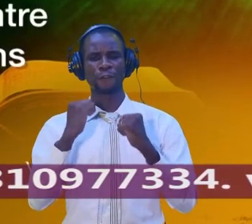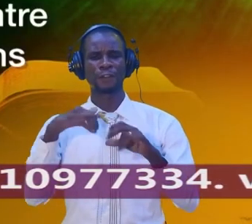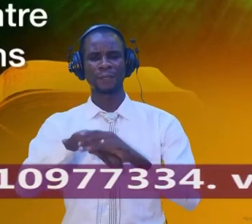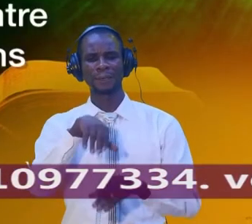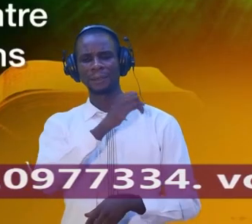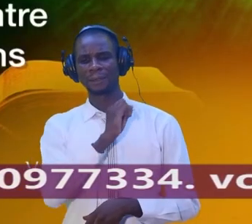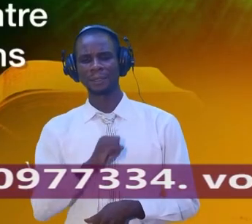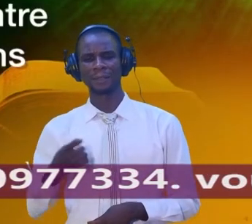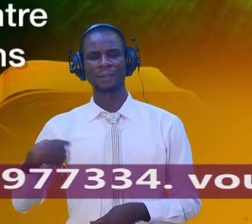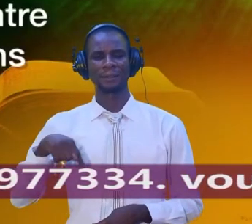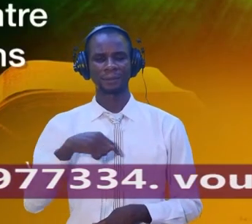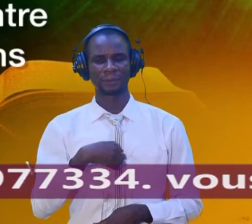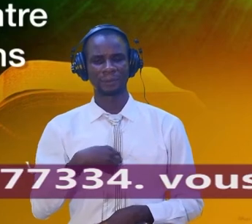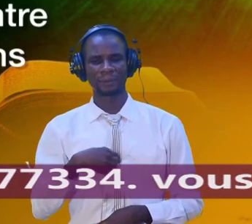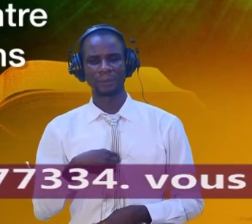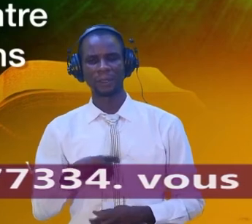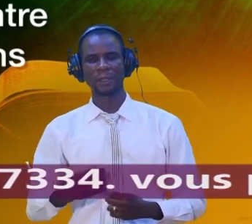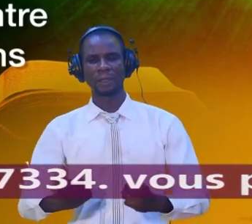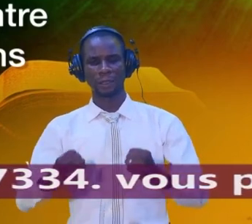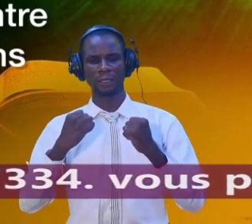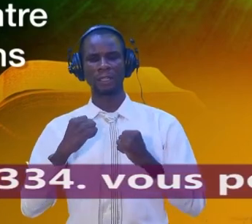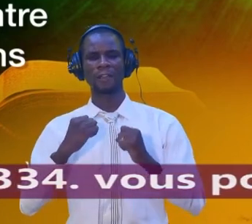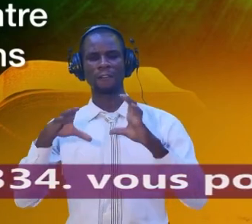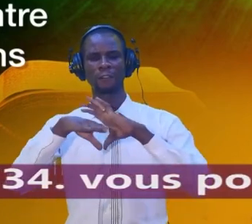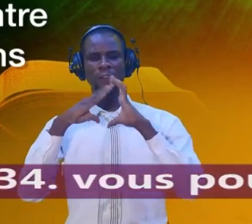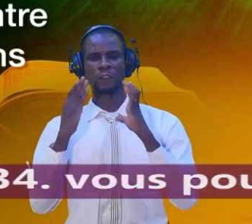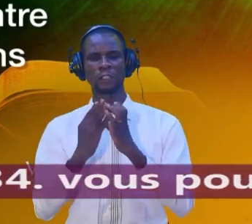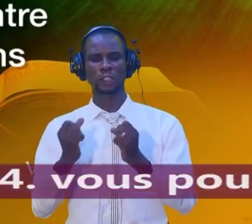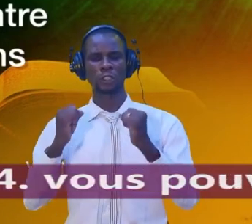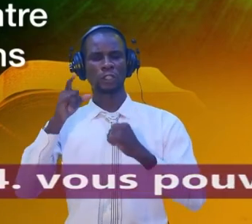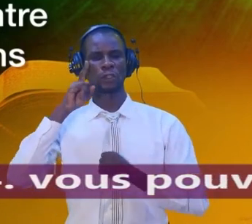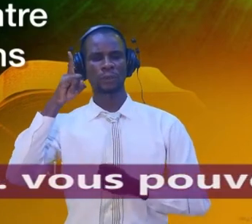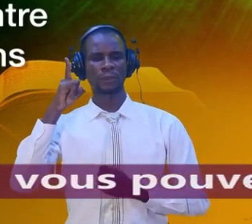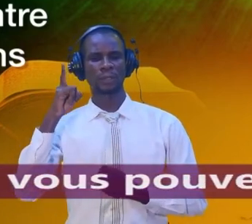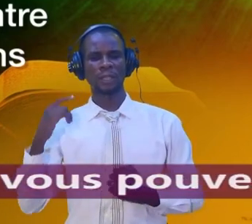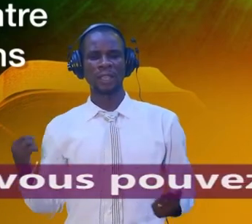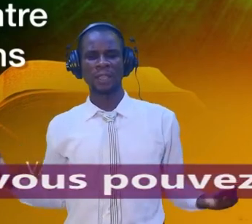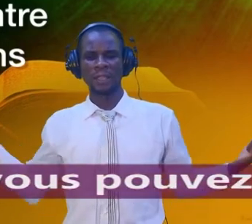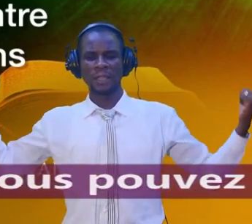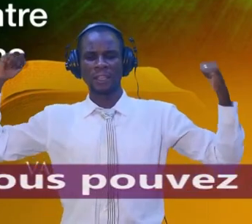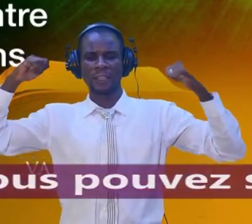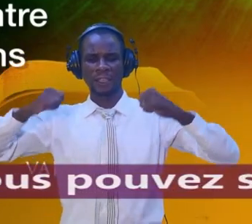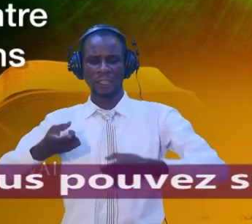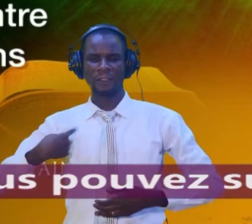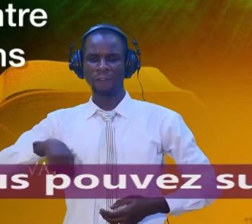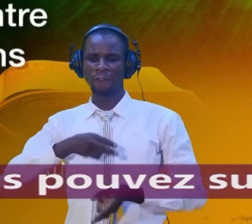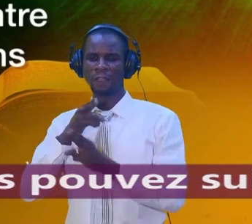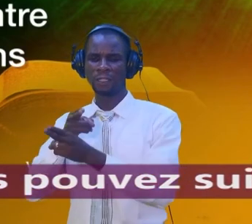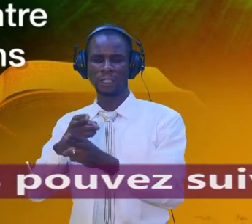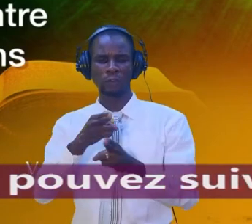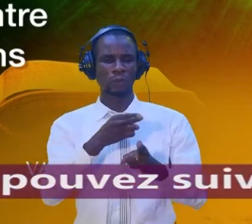6:10-12 nasema hivi hatimaye muzidi kuwa hodari katika Bwana na katika uweza wa nguvu zake.